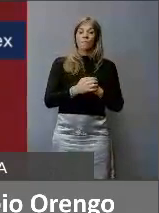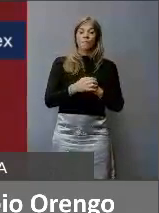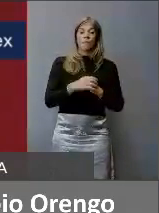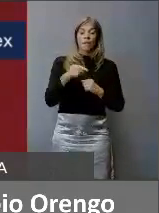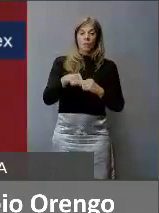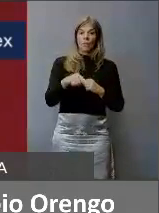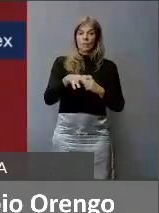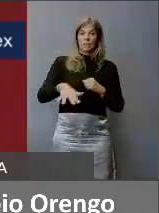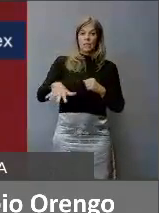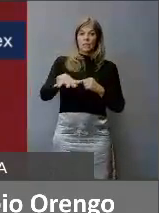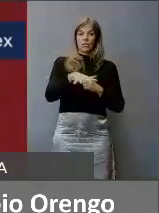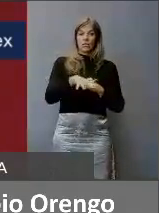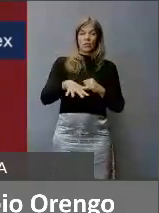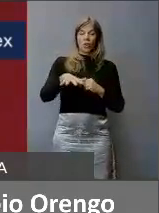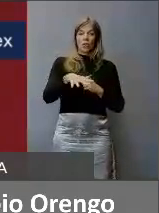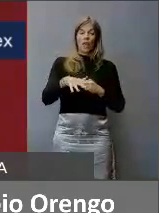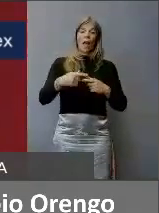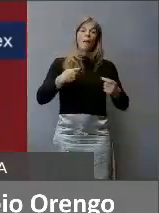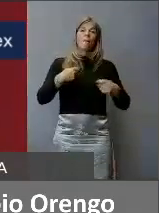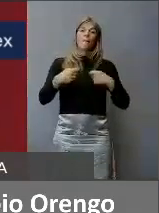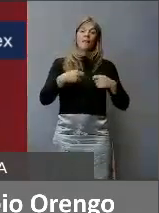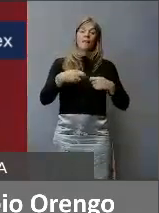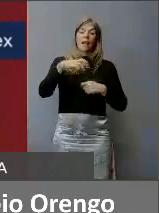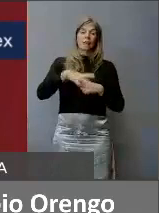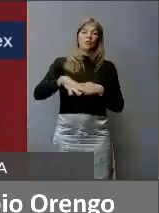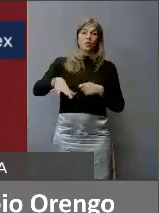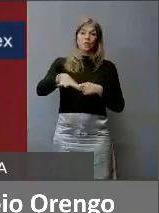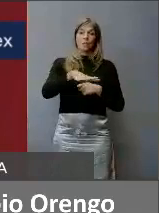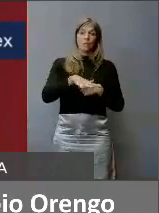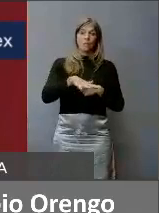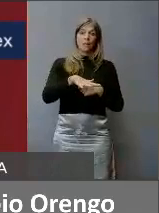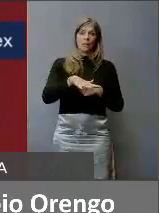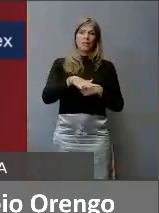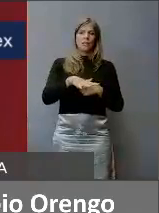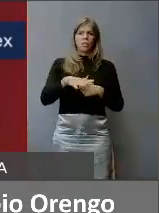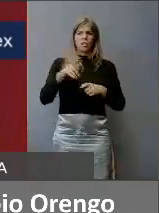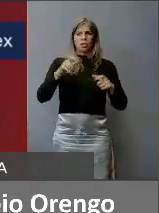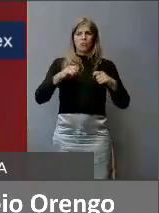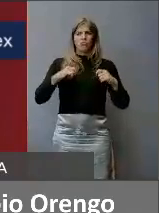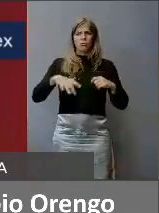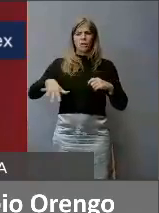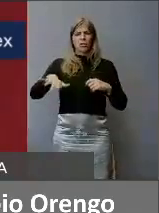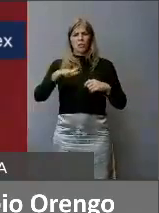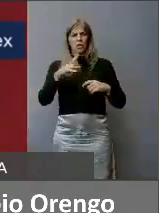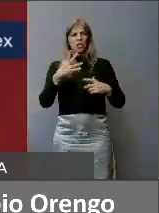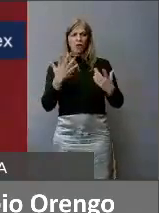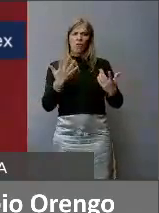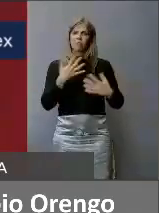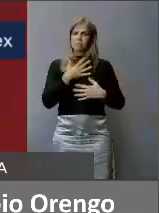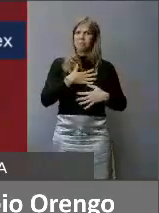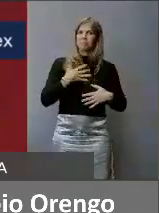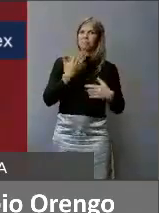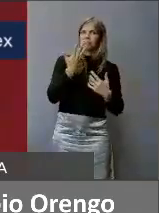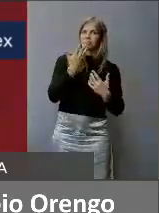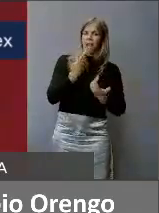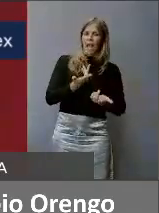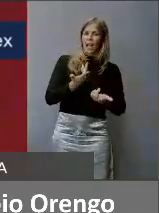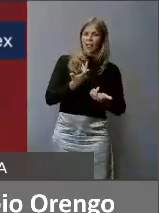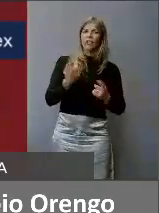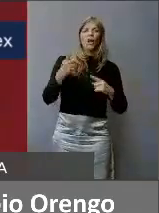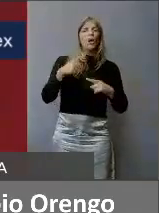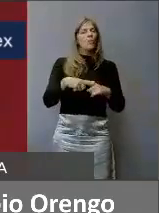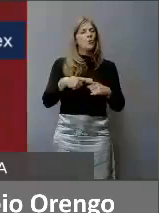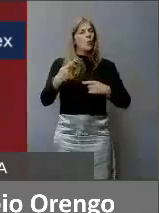è sul mercato di peri è una collocazione vista molto positivamente sia dal mercato stesso che